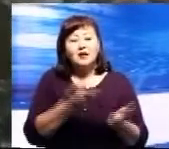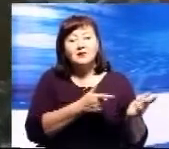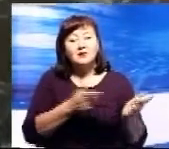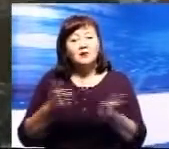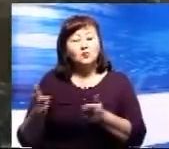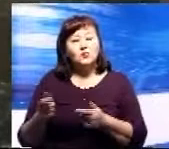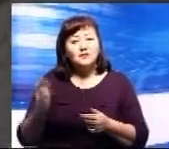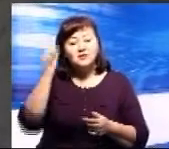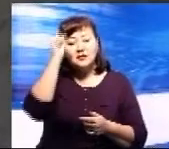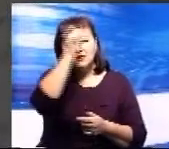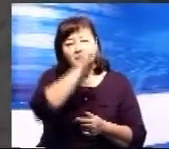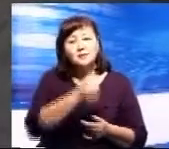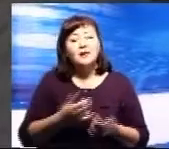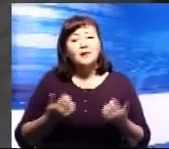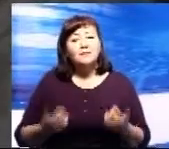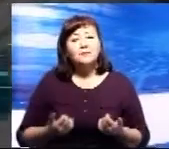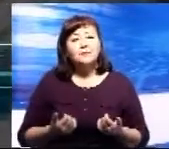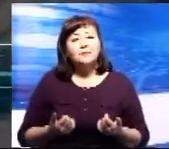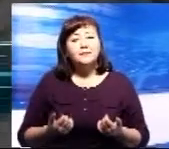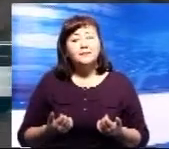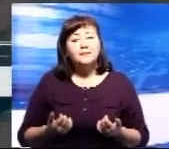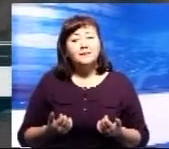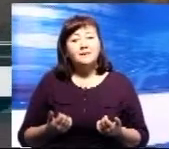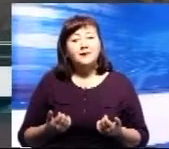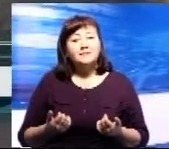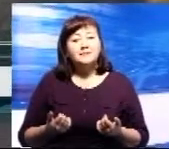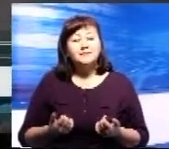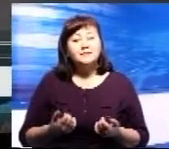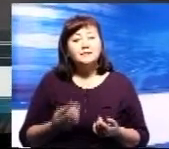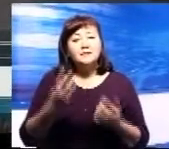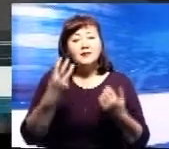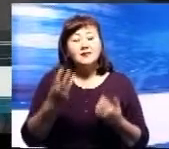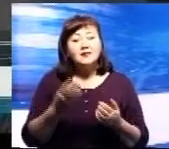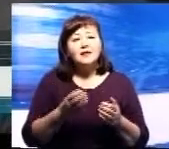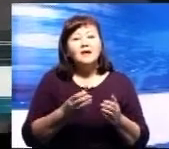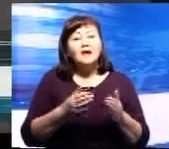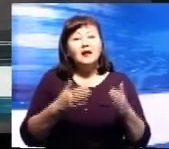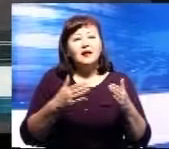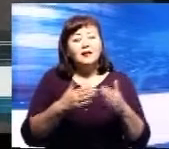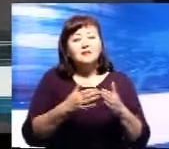нас сейчас 25 вагонов в сутки идет вот отгрузка. И мы это реализовываем с 3 складов. В этом году,